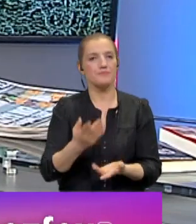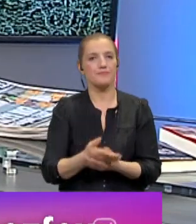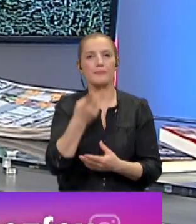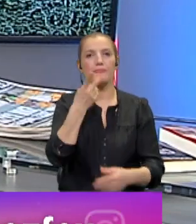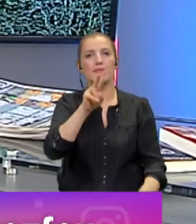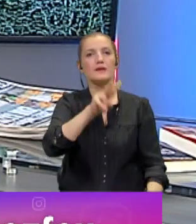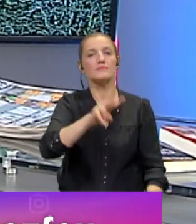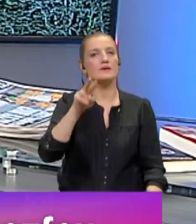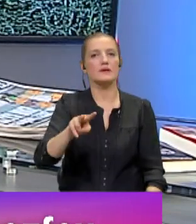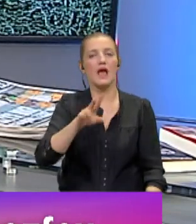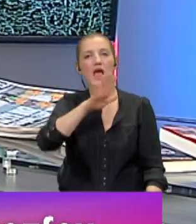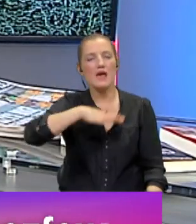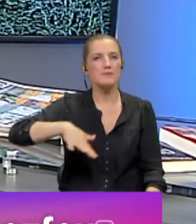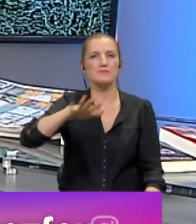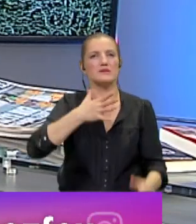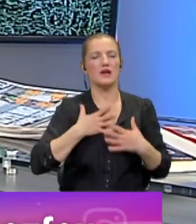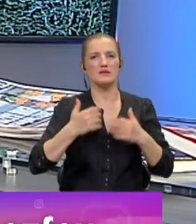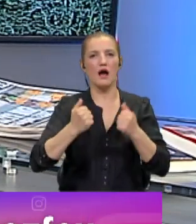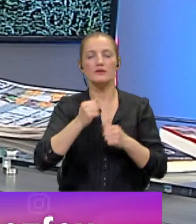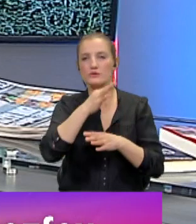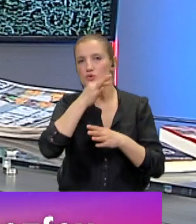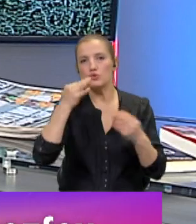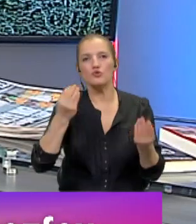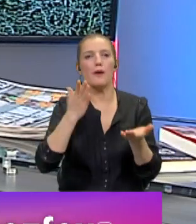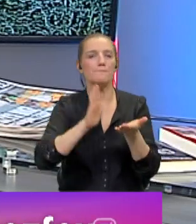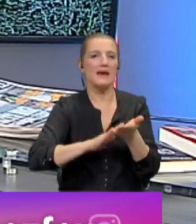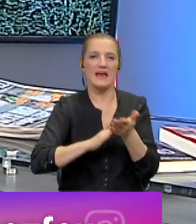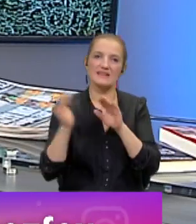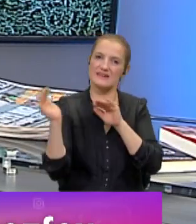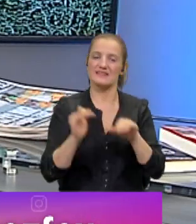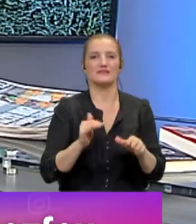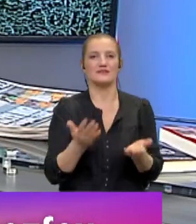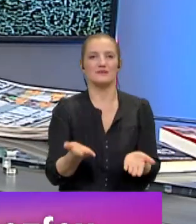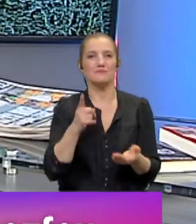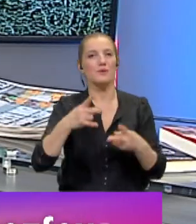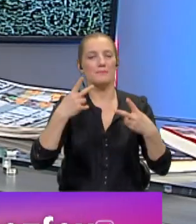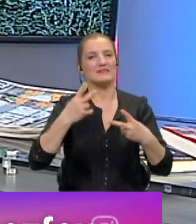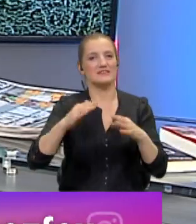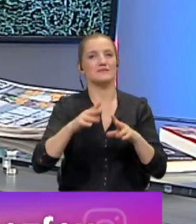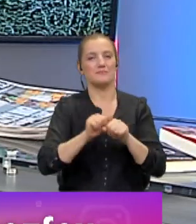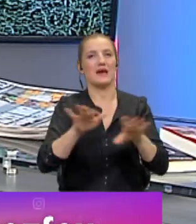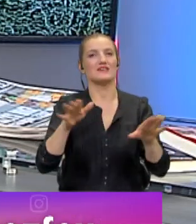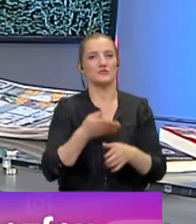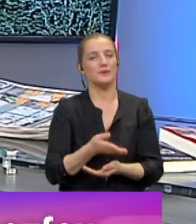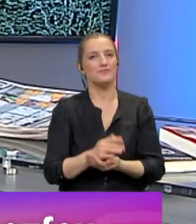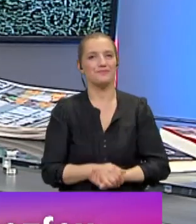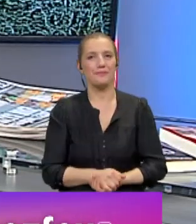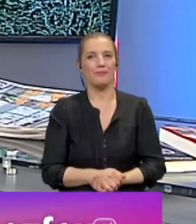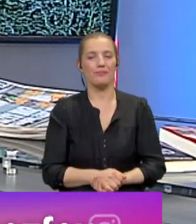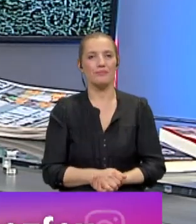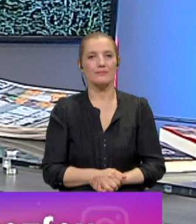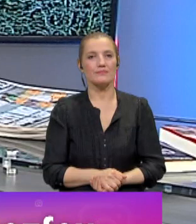2022 hepimize sağlık huzur bereket getirsin bu mesajı paylaşıyor bizimle